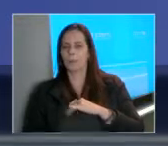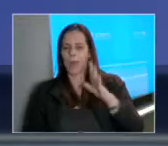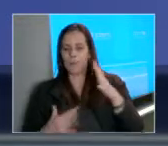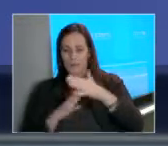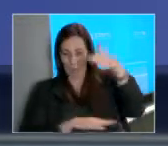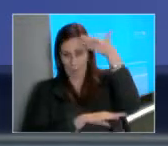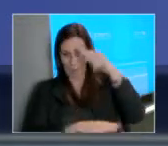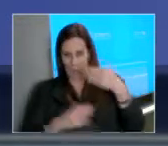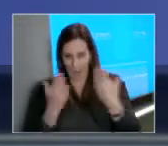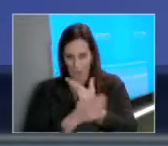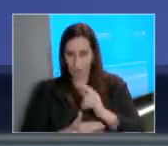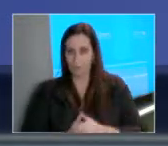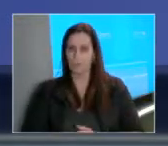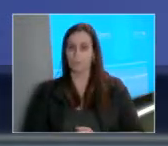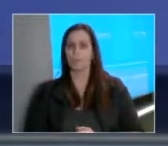ארגלמן